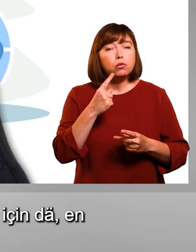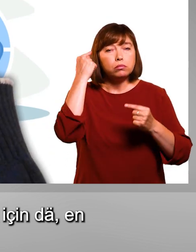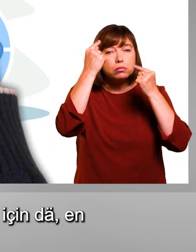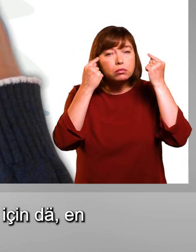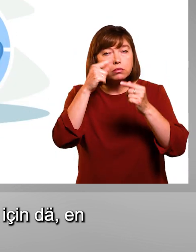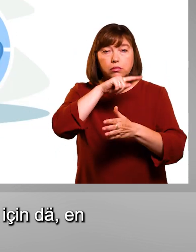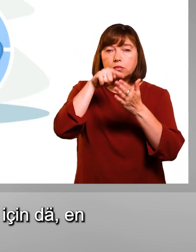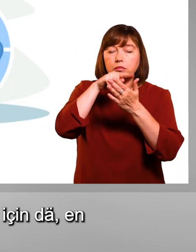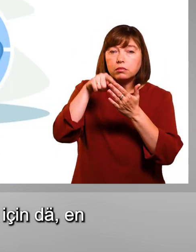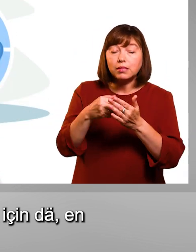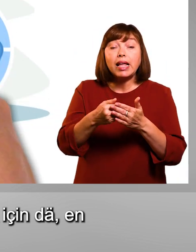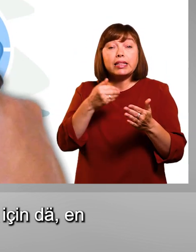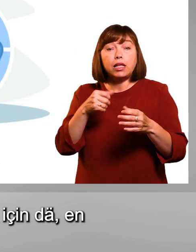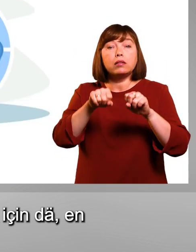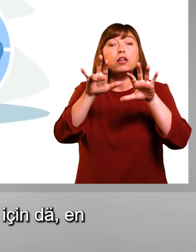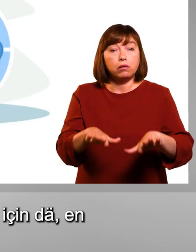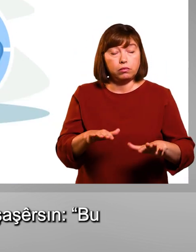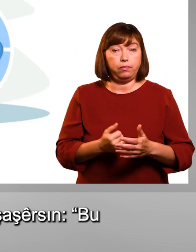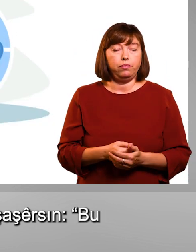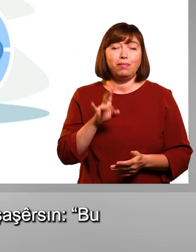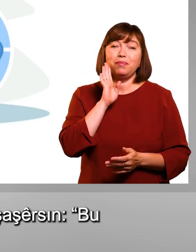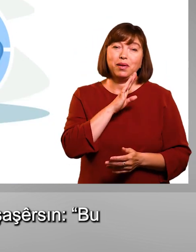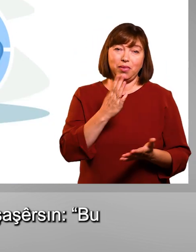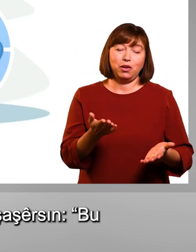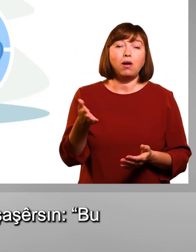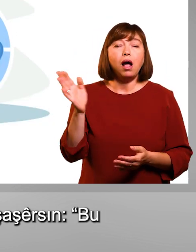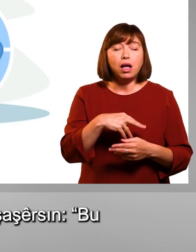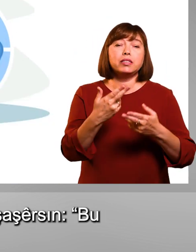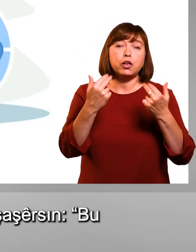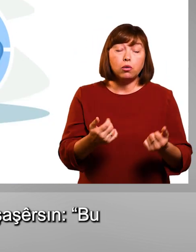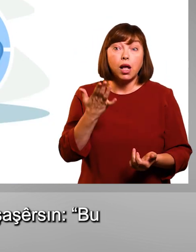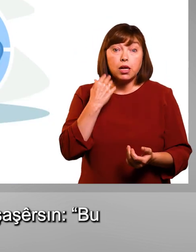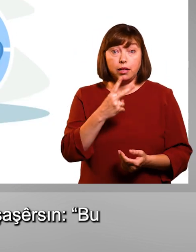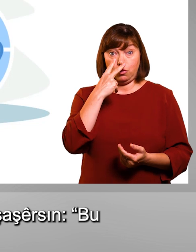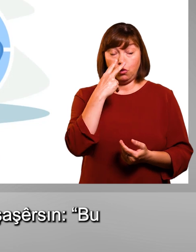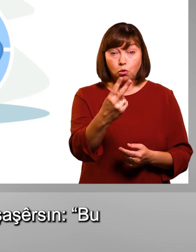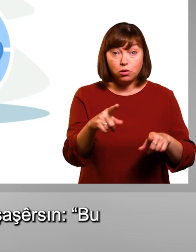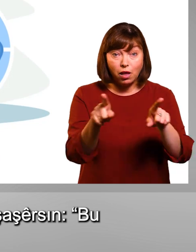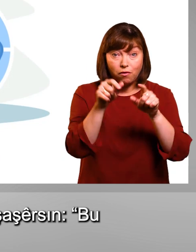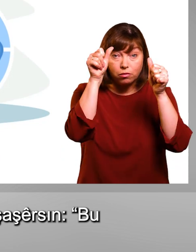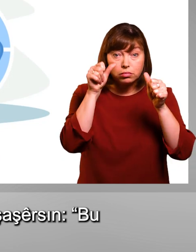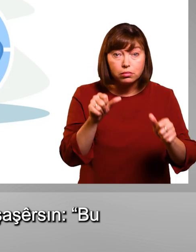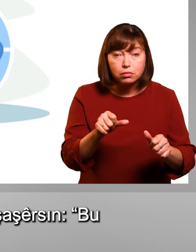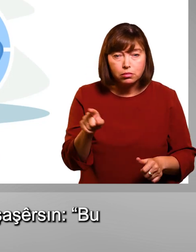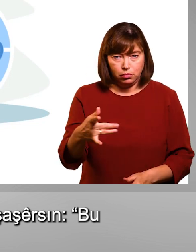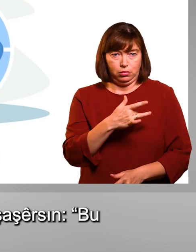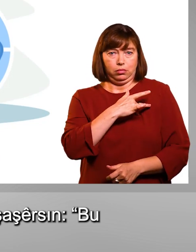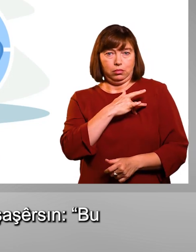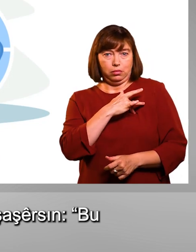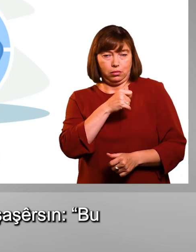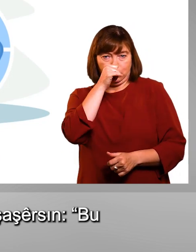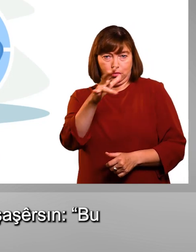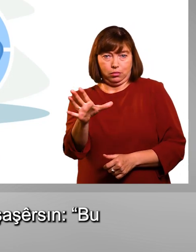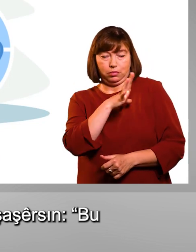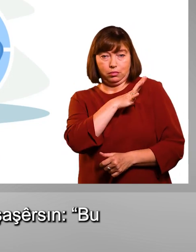punem mai multe întrebări înainte de a lua o hotărâre. Mico, hai să recunoaștem că la vederea unor astfel de oferte, îți vine să